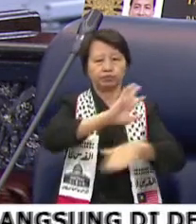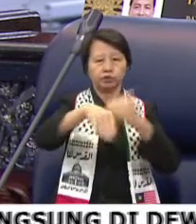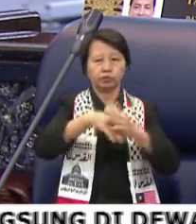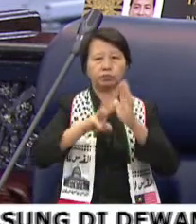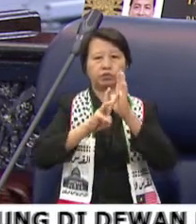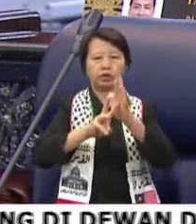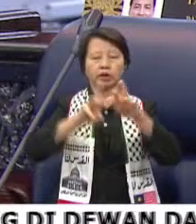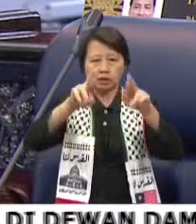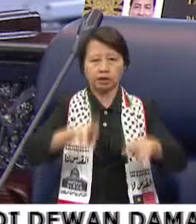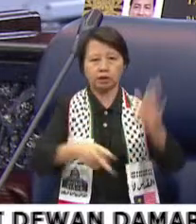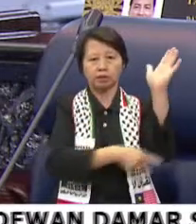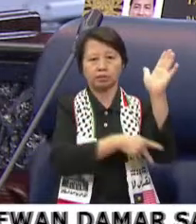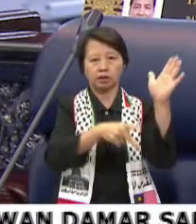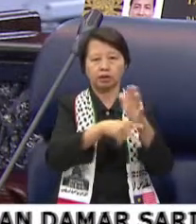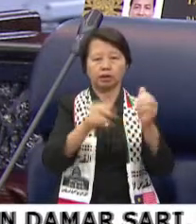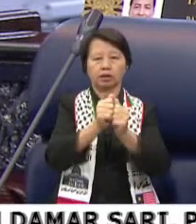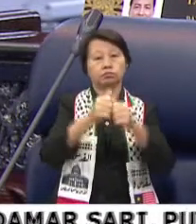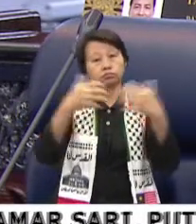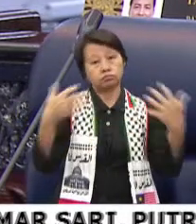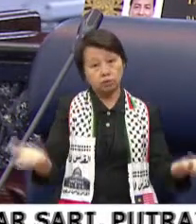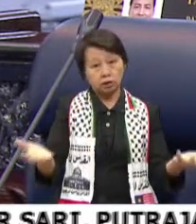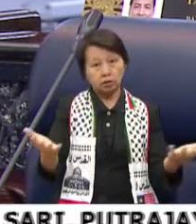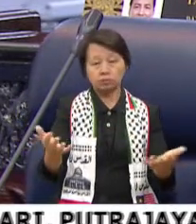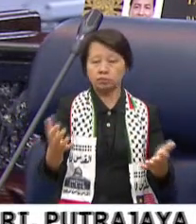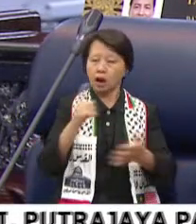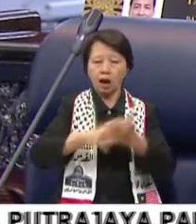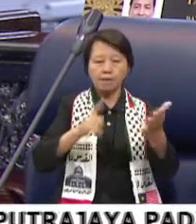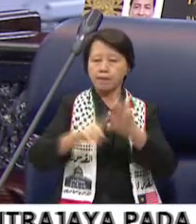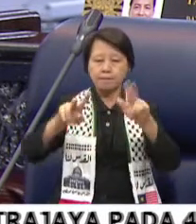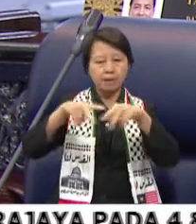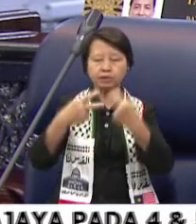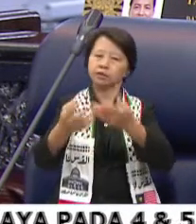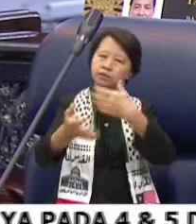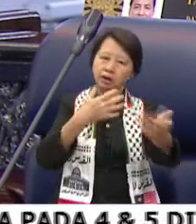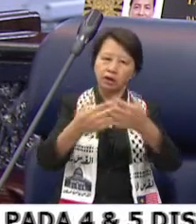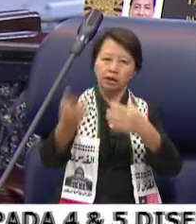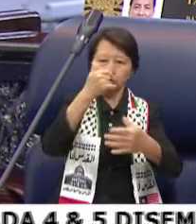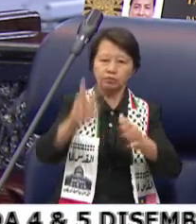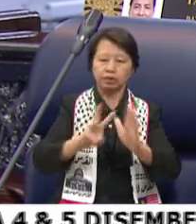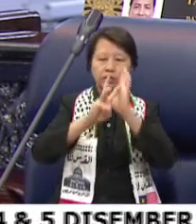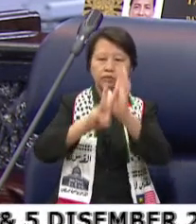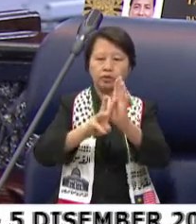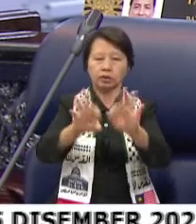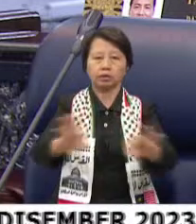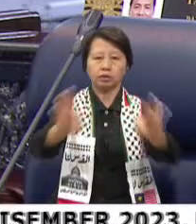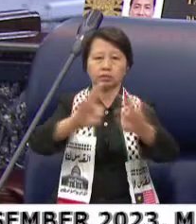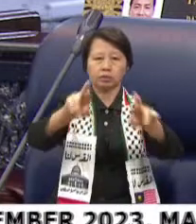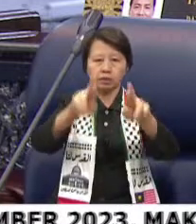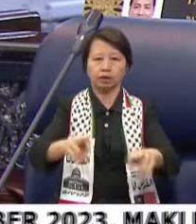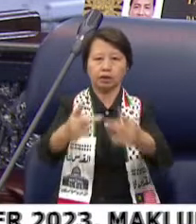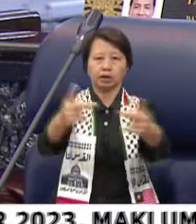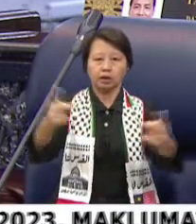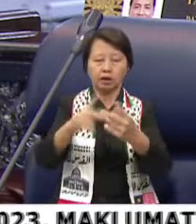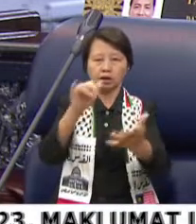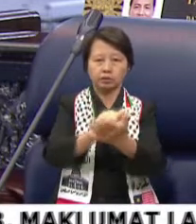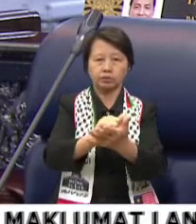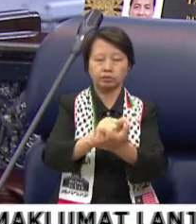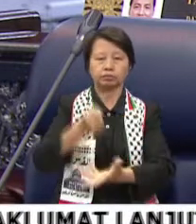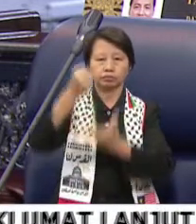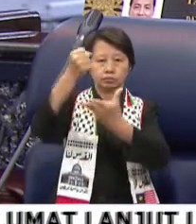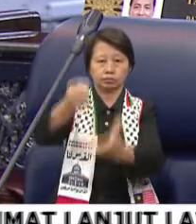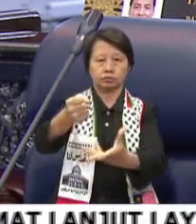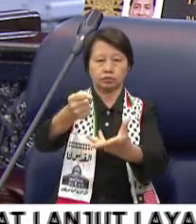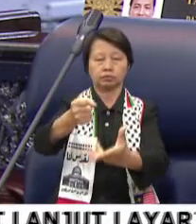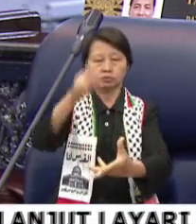rakyat parlimen tanpa mengira Parti kerana mereka mewakili kepentingan rakyat di kawasan itu peruntukan